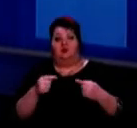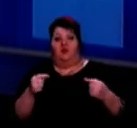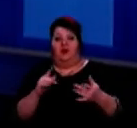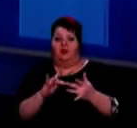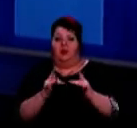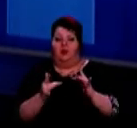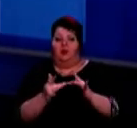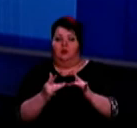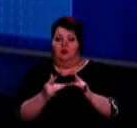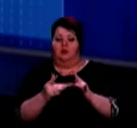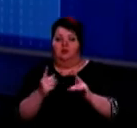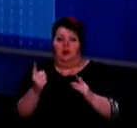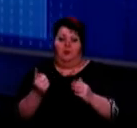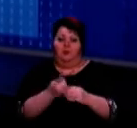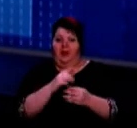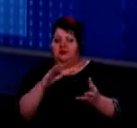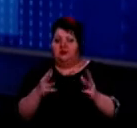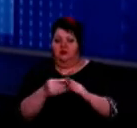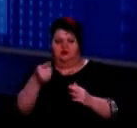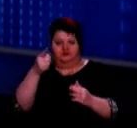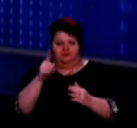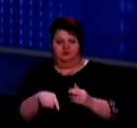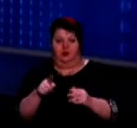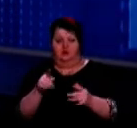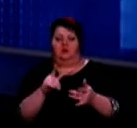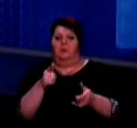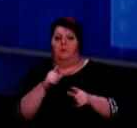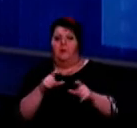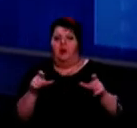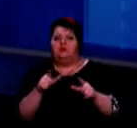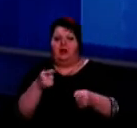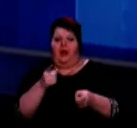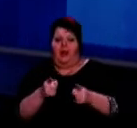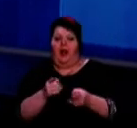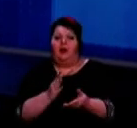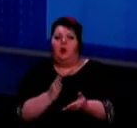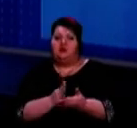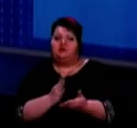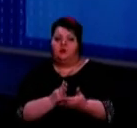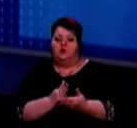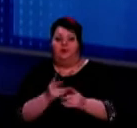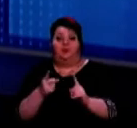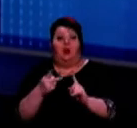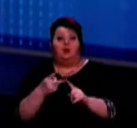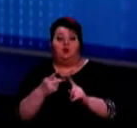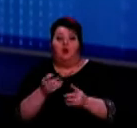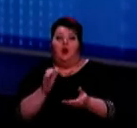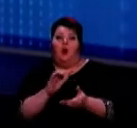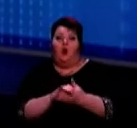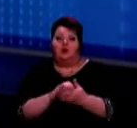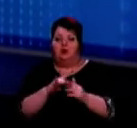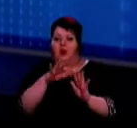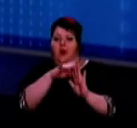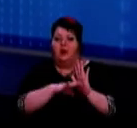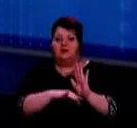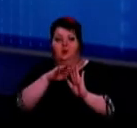все пересвідчиться в тому, що це онлайн-магазин, який реально існує. Друге, ознайомтеся з асортиментом